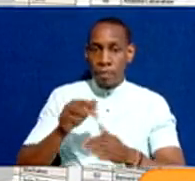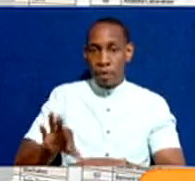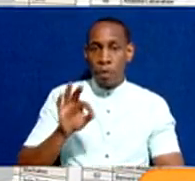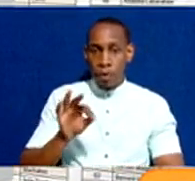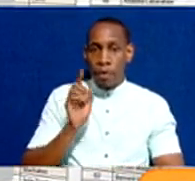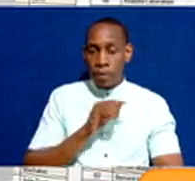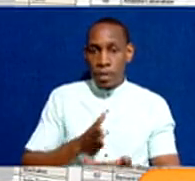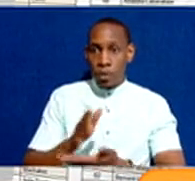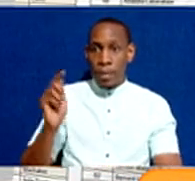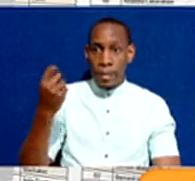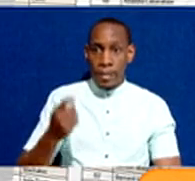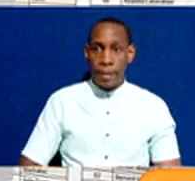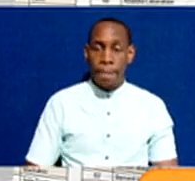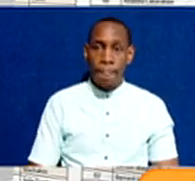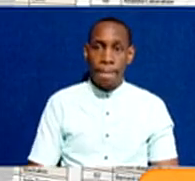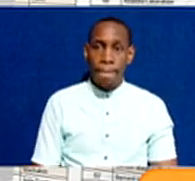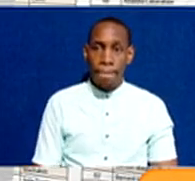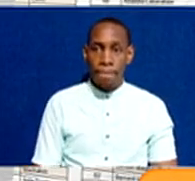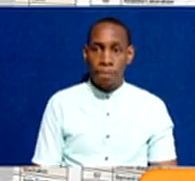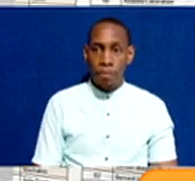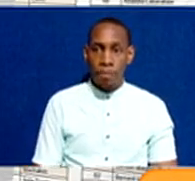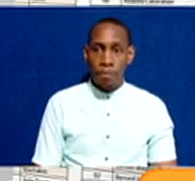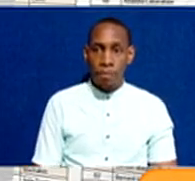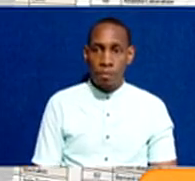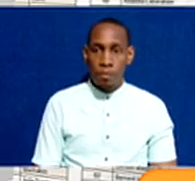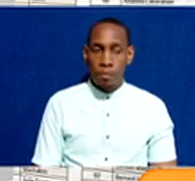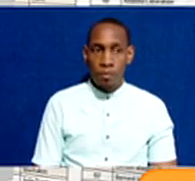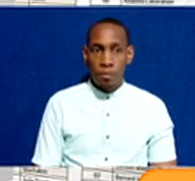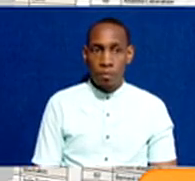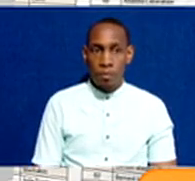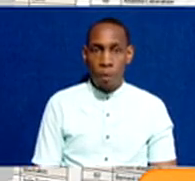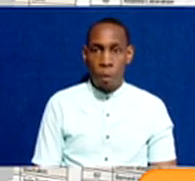rais. Francis Gashuri, runinga ya Citizen.